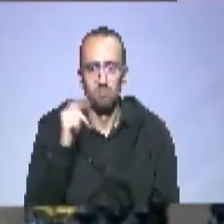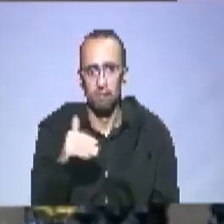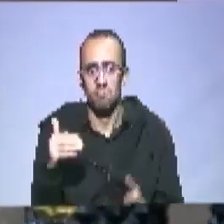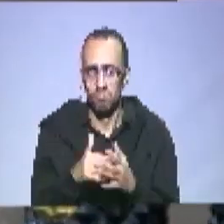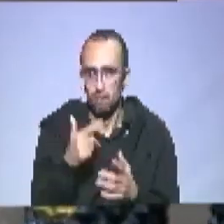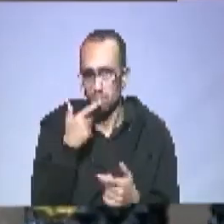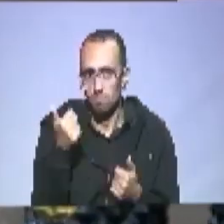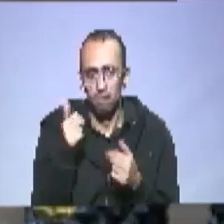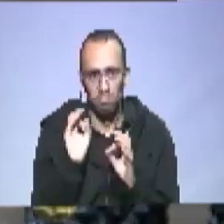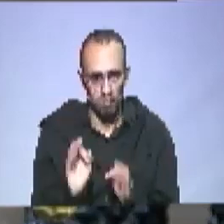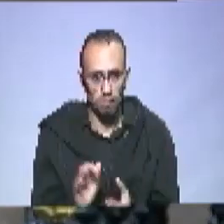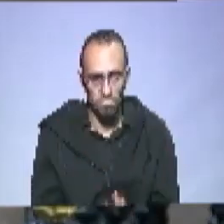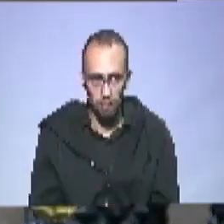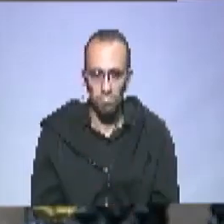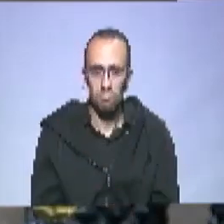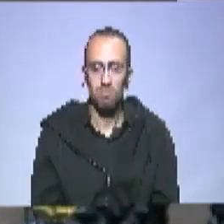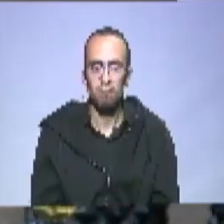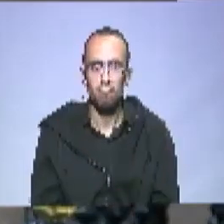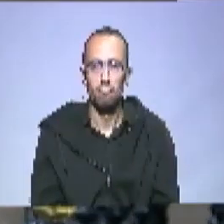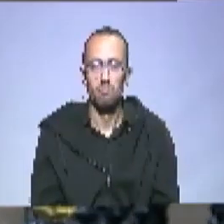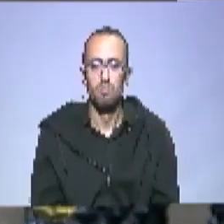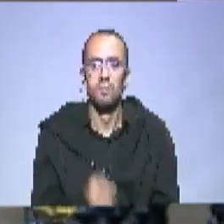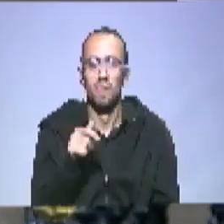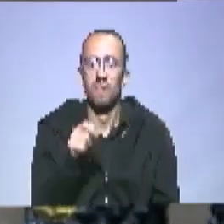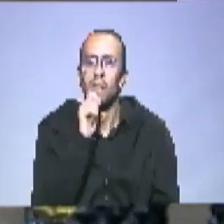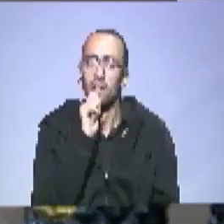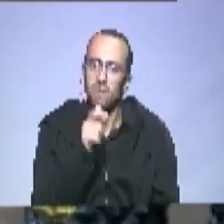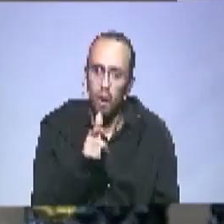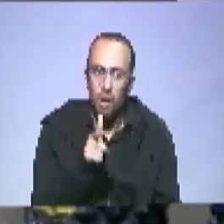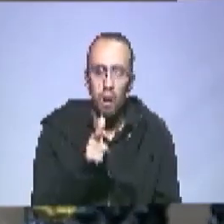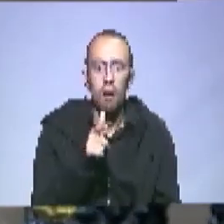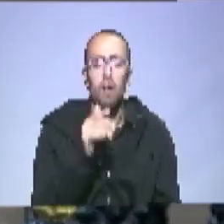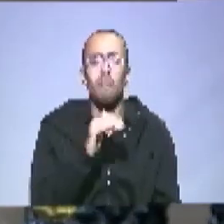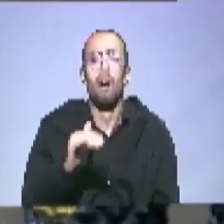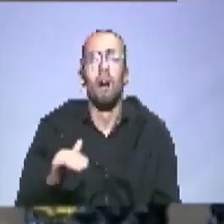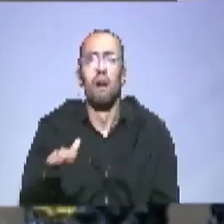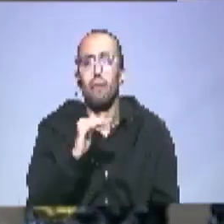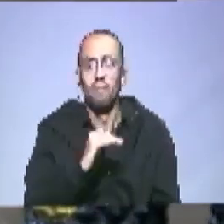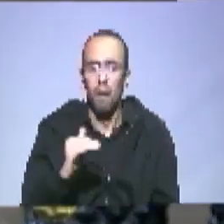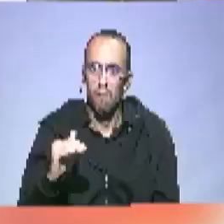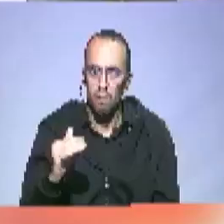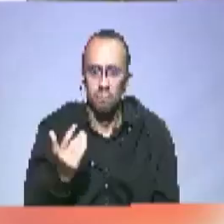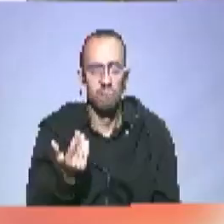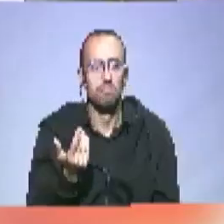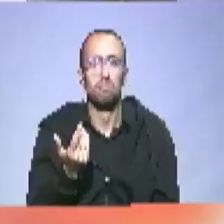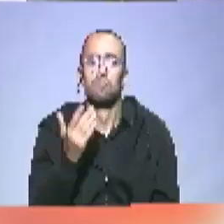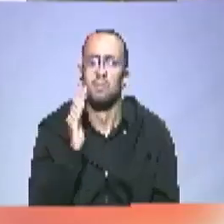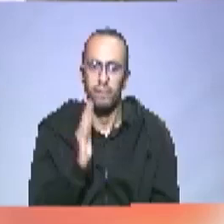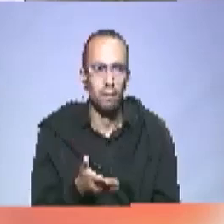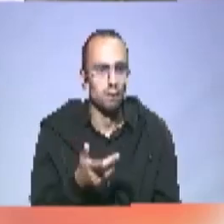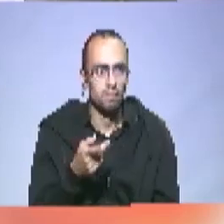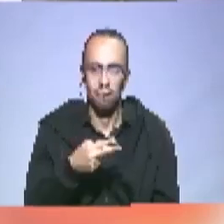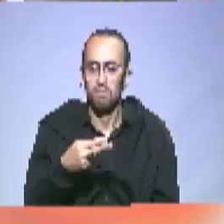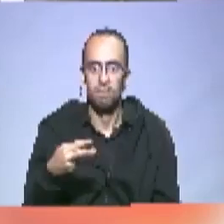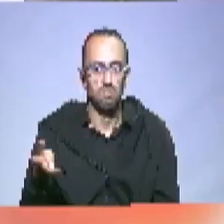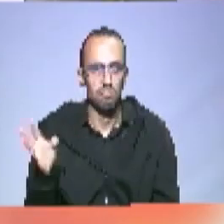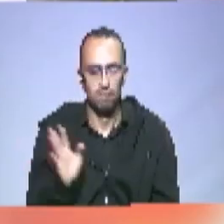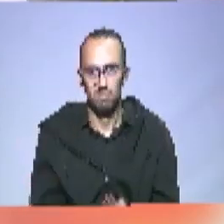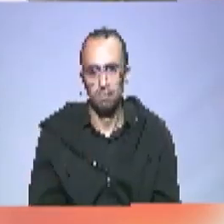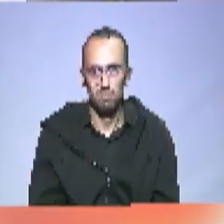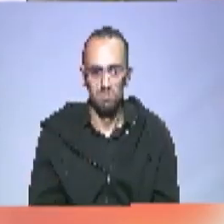كمان، ونستخدمها بقى في العزومات، في الفطار للأطفال الصغيرين، حلوة قوي وتنفع في أكتر من حاجة.